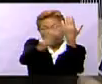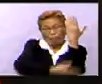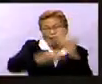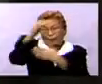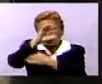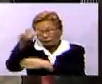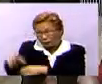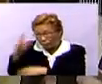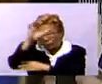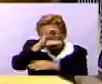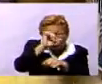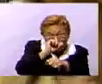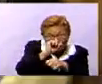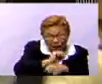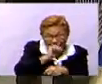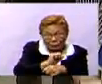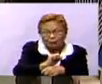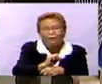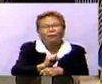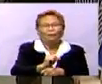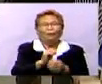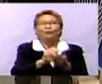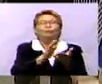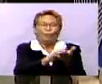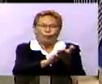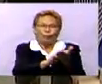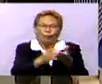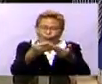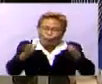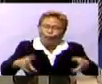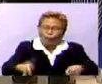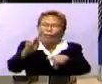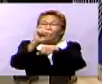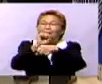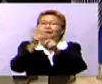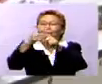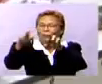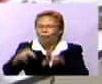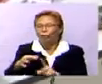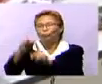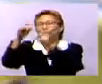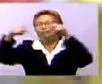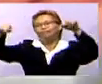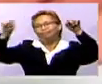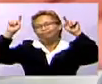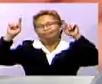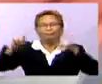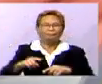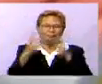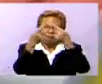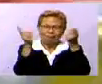kerja memuji usaha kerajaan mewujudkan SLIM bagi membuka peluang pekerjaan kepada rakyat, khususnya graduan.